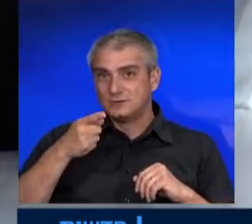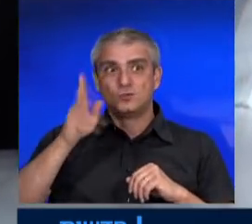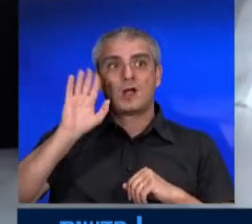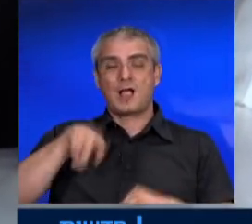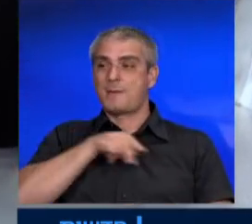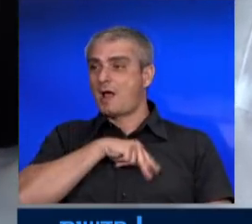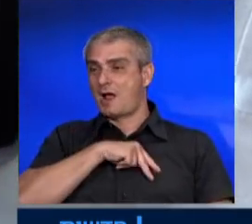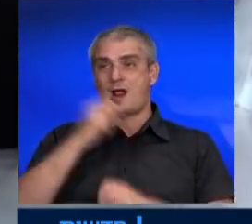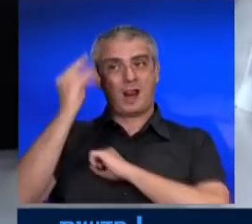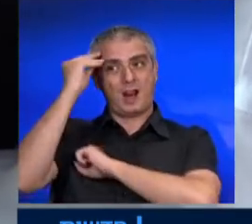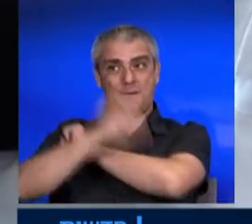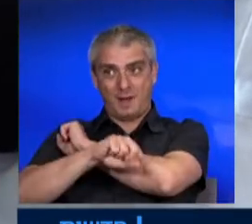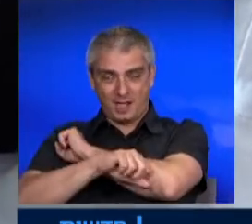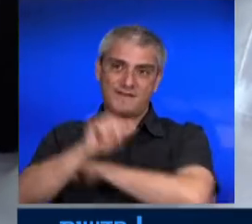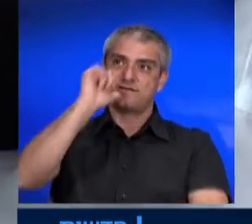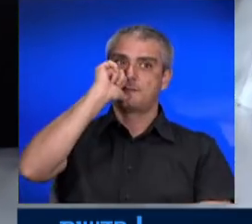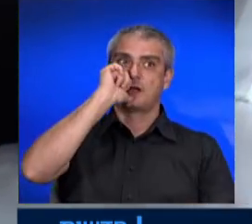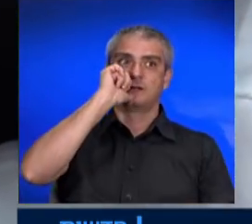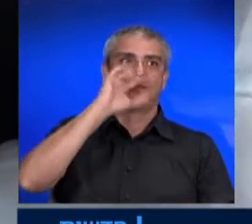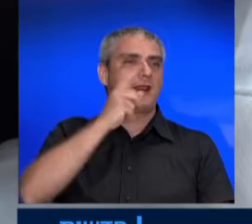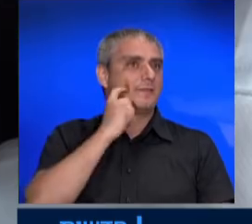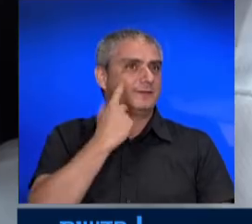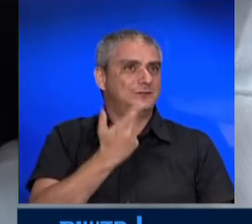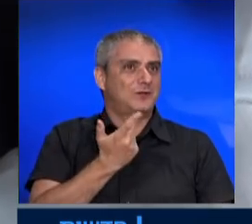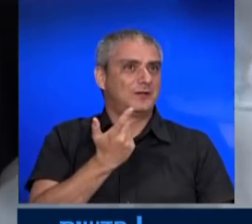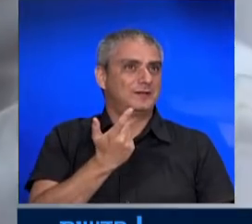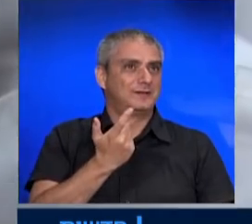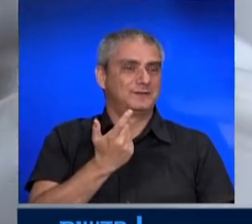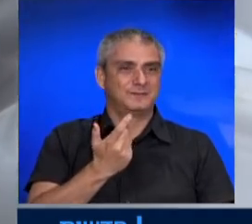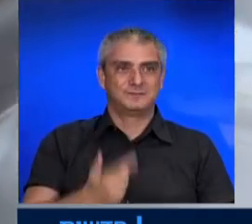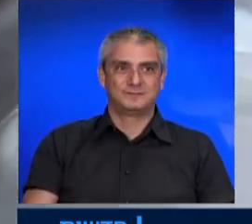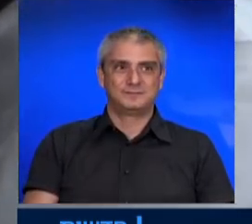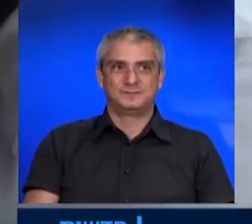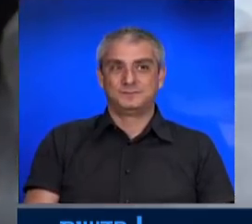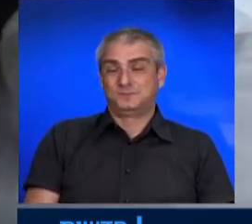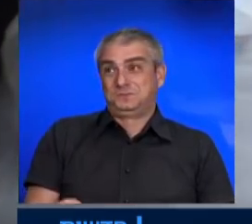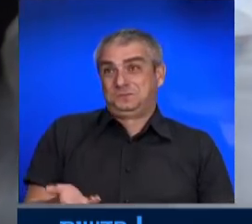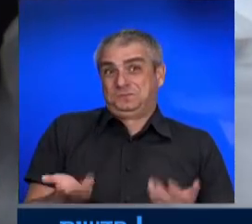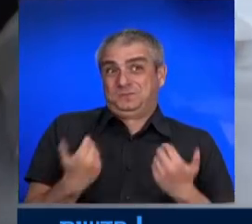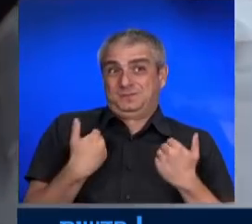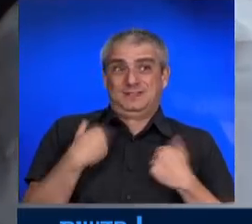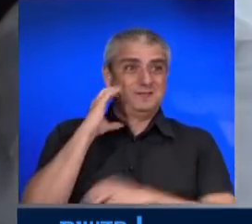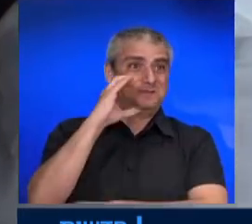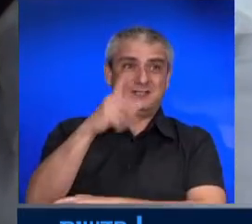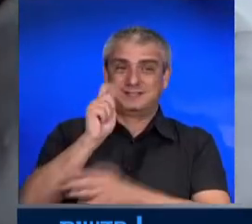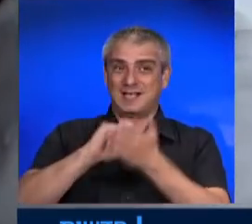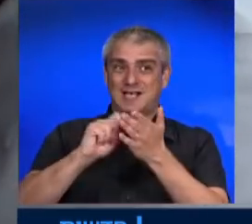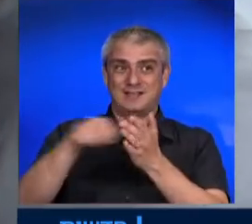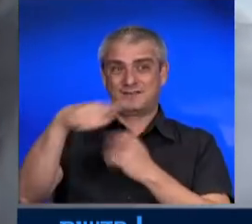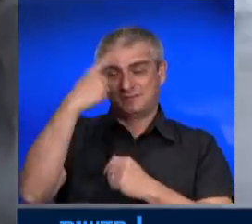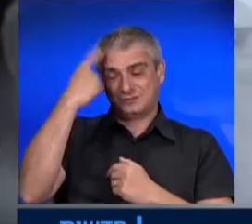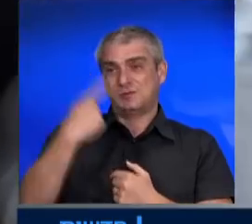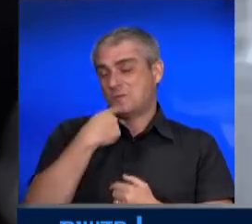שר המל"ג והמים. למה אתה צוחק? יש לה עדנה מאוחרת. אני מאזין לכתבים ואני חושב